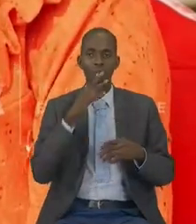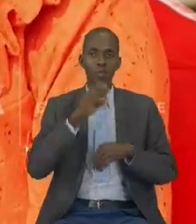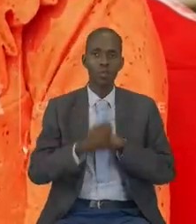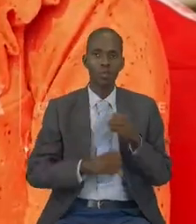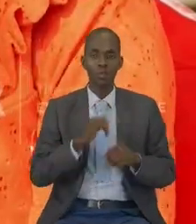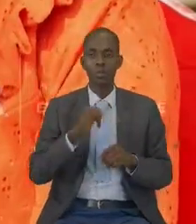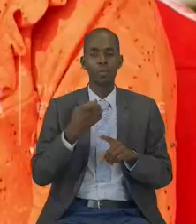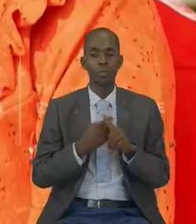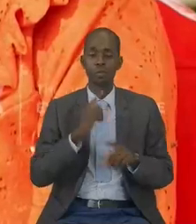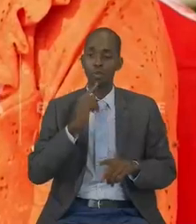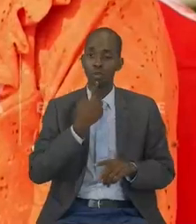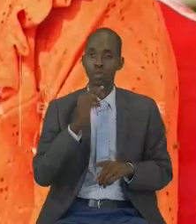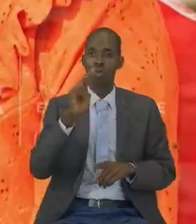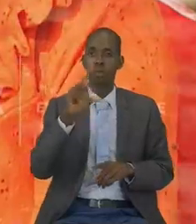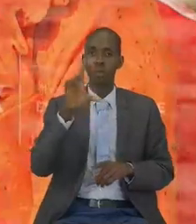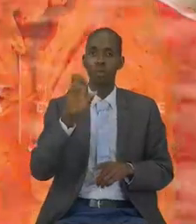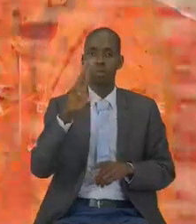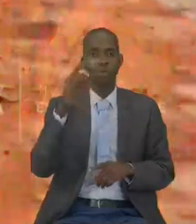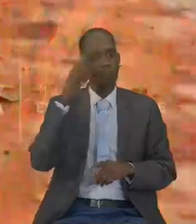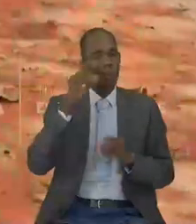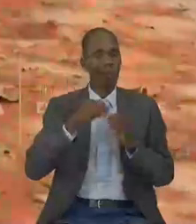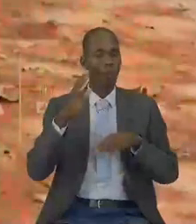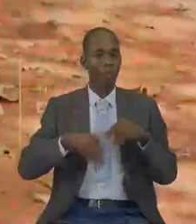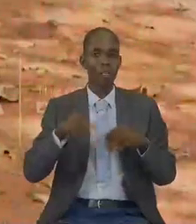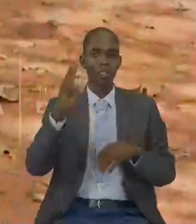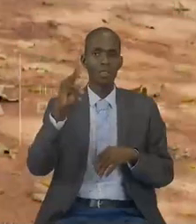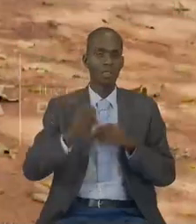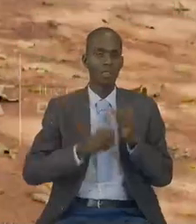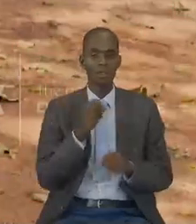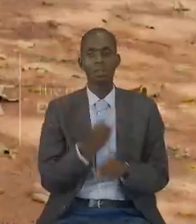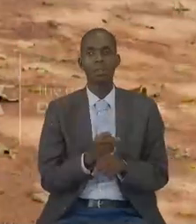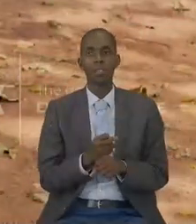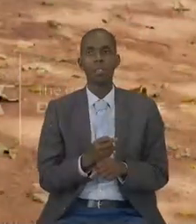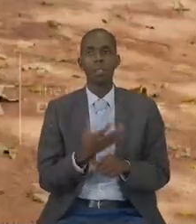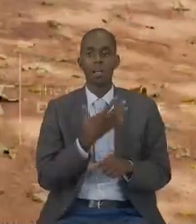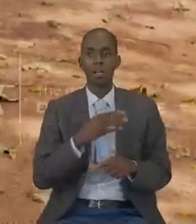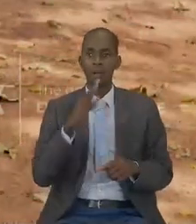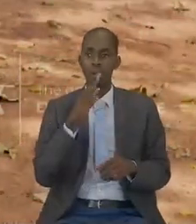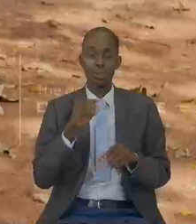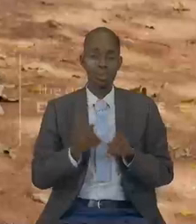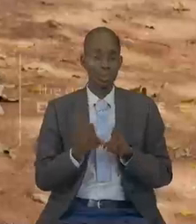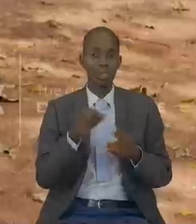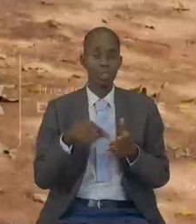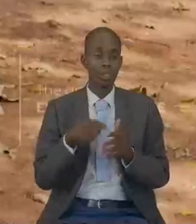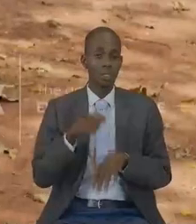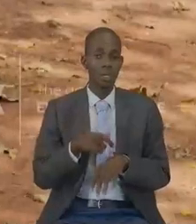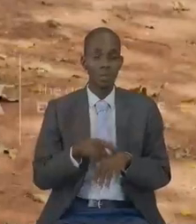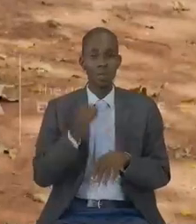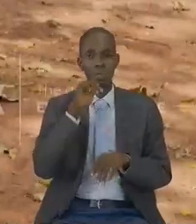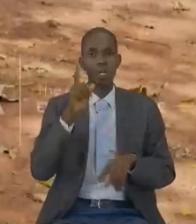Je suis Antonia et là, j'avais l'ulcère peptique depuis 16 ans. Et au cours de cette